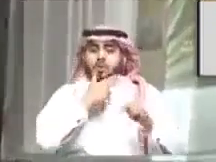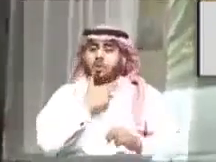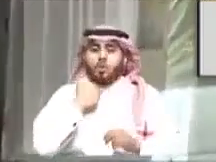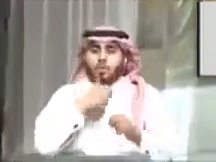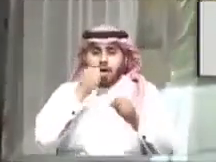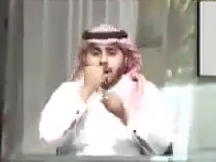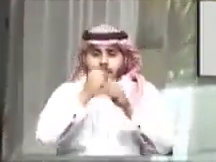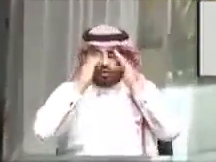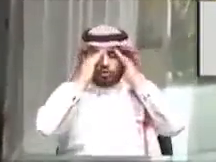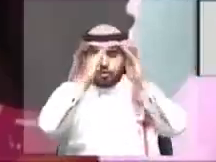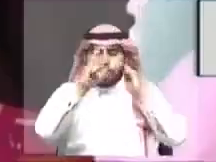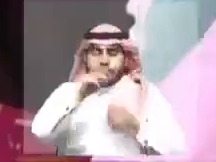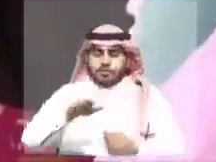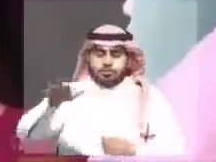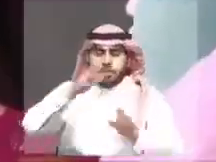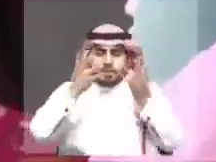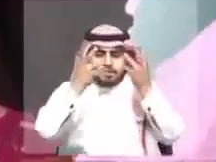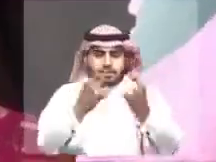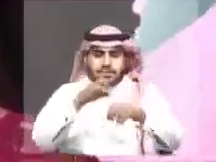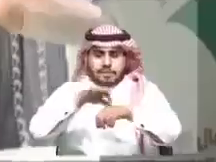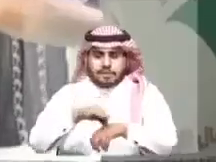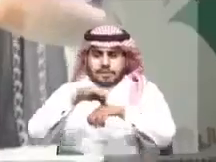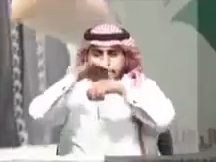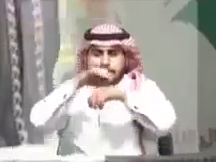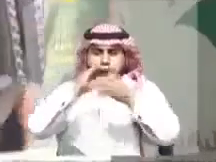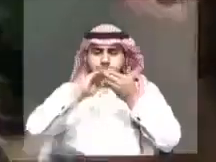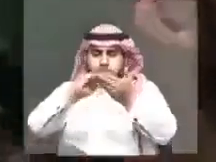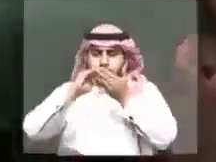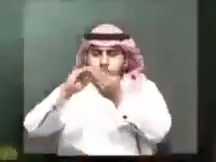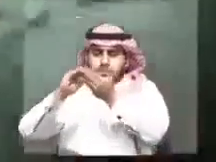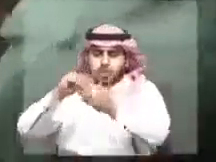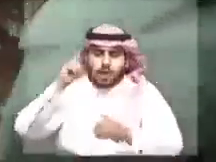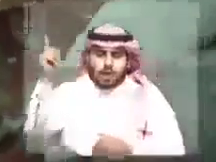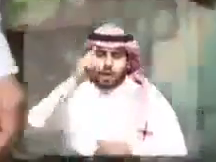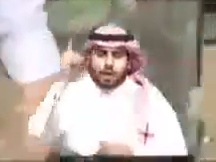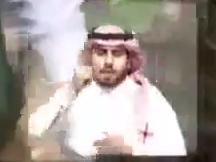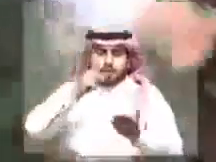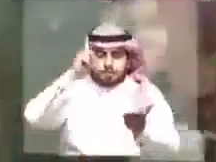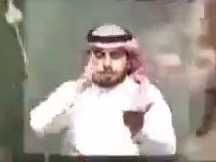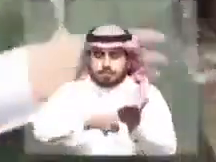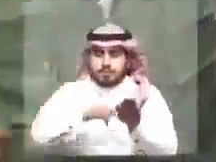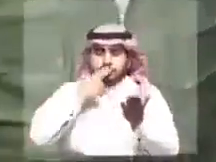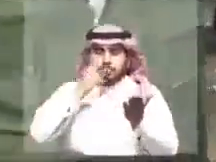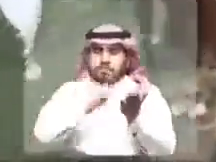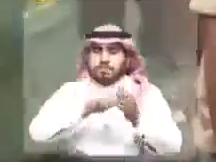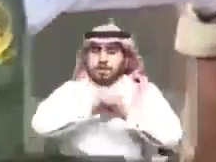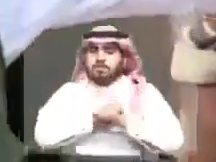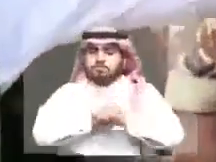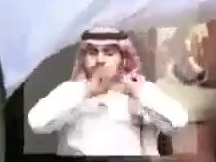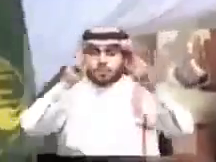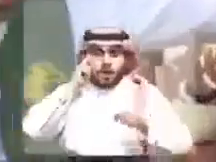حكومة وشعبا في تخفيف معاناة الإنسان في أرجاء المعمورة كافة، تأكيدا لرسالتها